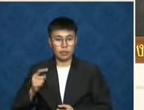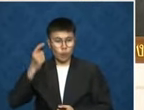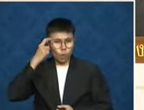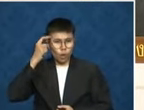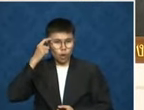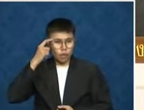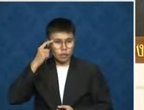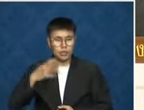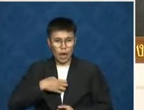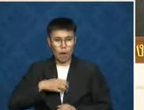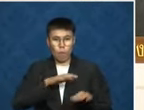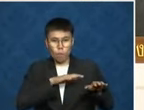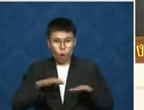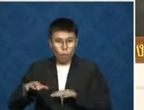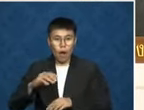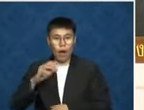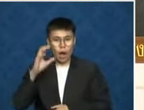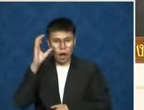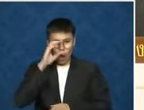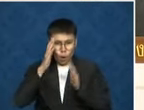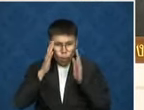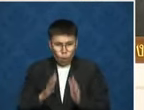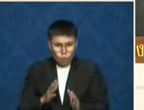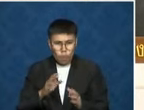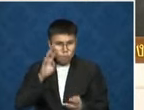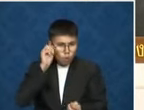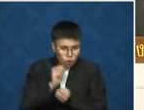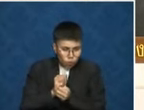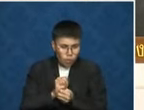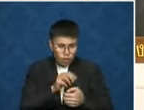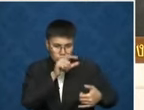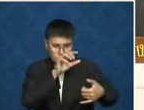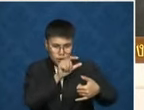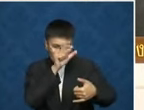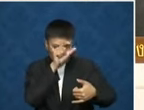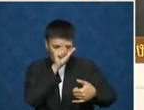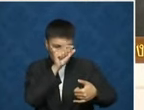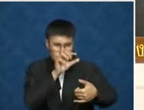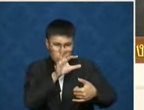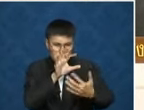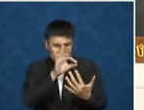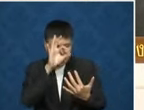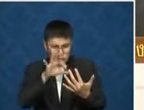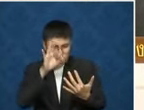ต้องการความพร้อมในการสรรหาบุคลากรที่มีความเหมาะสมเพราะเรื่องนี้ต้องการความเข้าใจแล้วก็